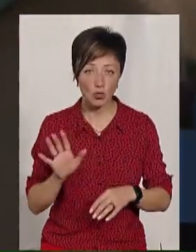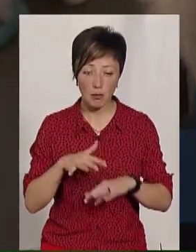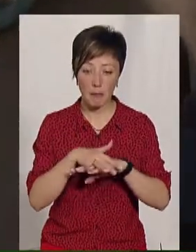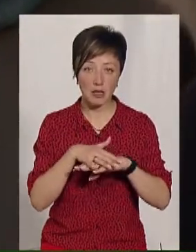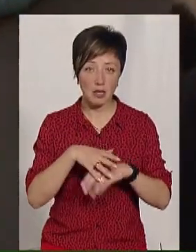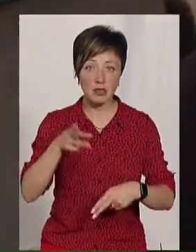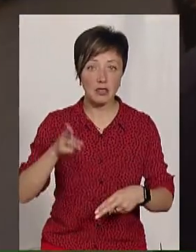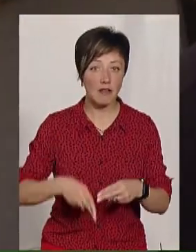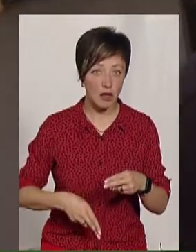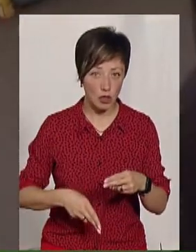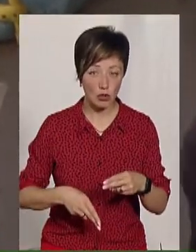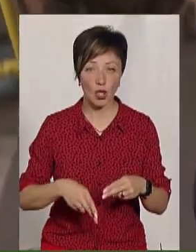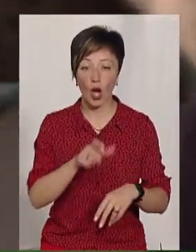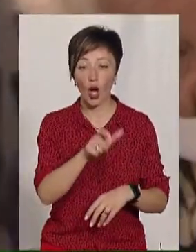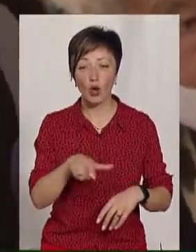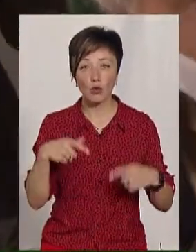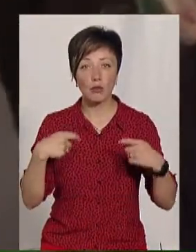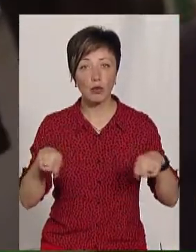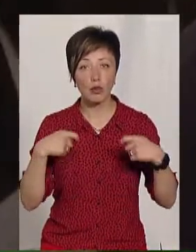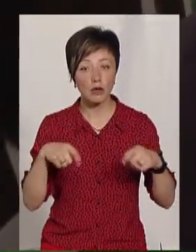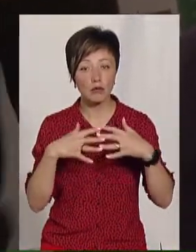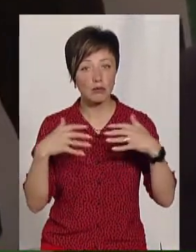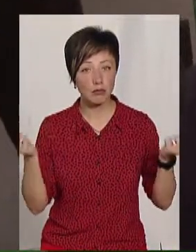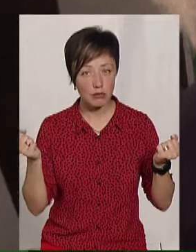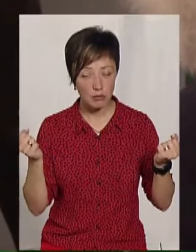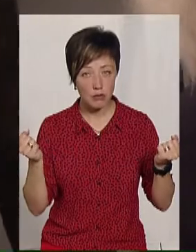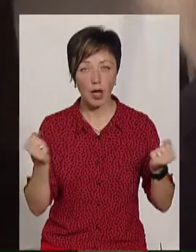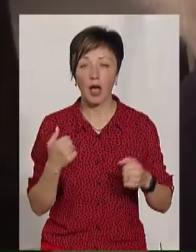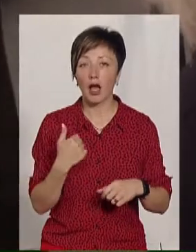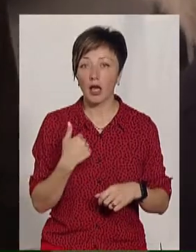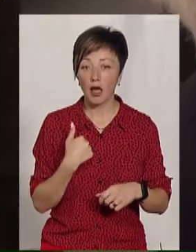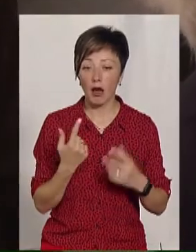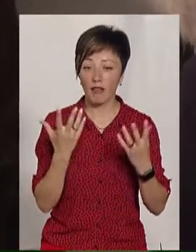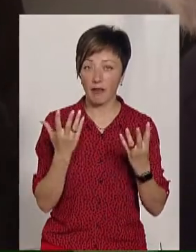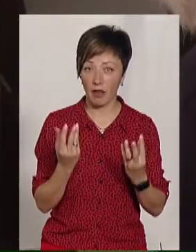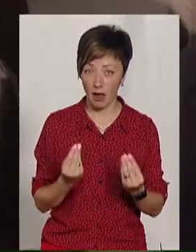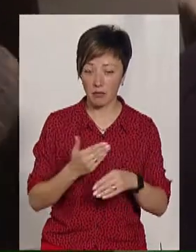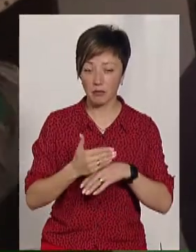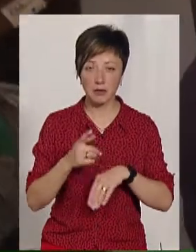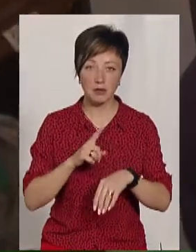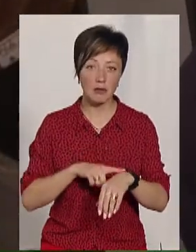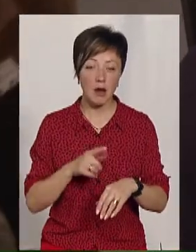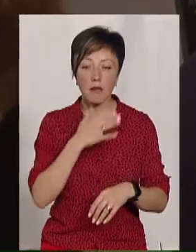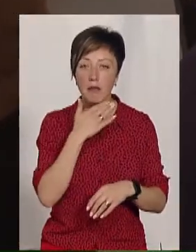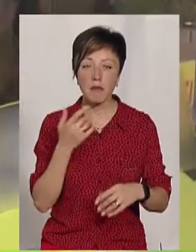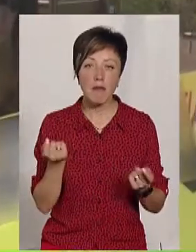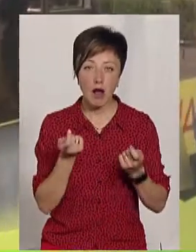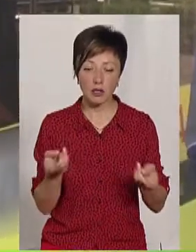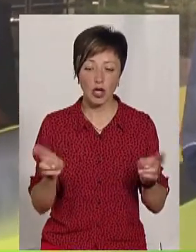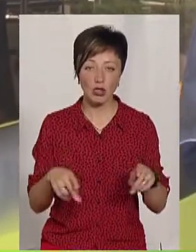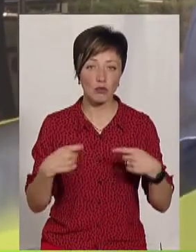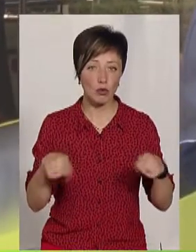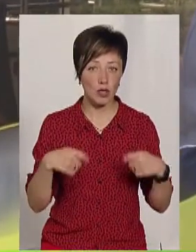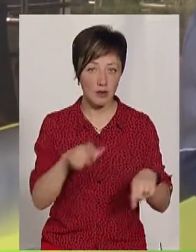базар завершується. Люди, котрі продають, розійдуться. Я якось у день була, та вже мало залишилось продавців.